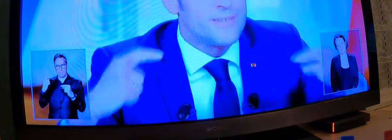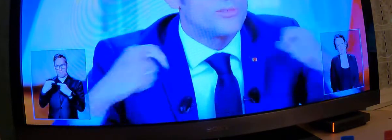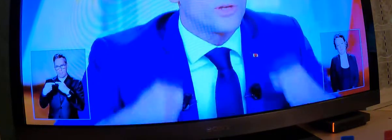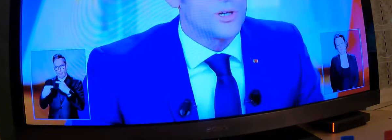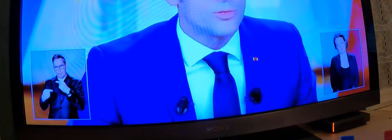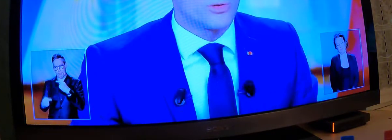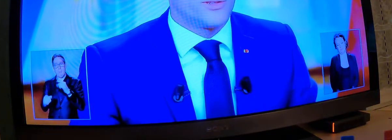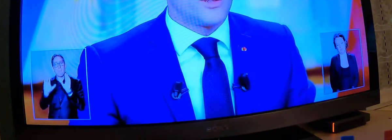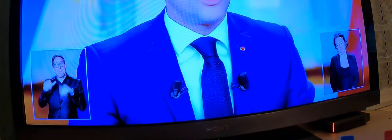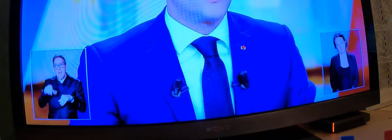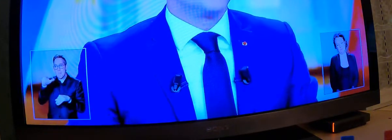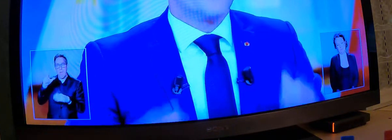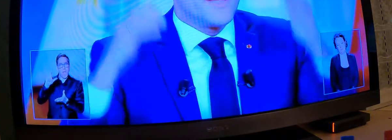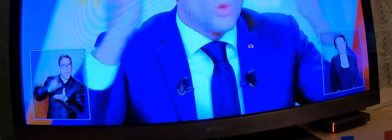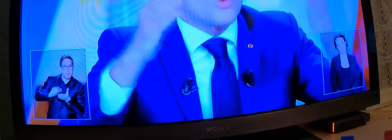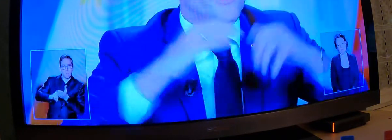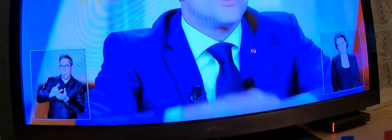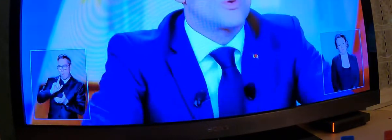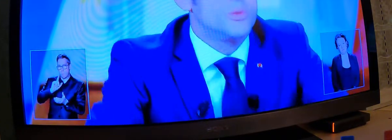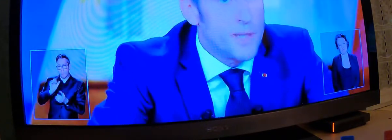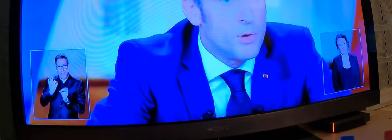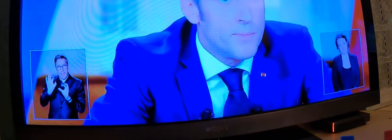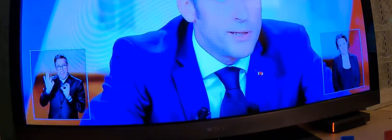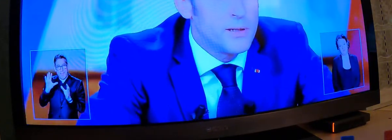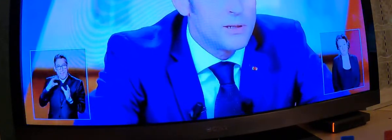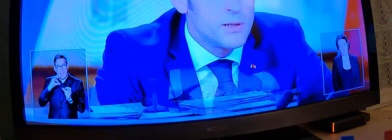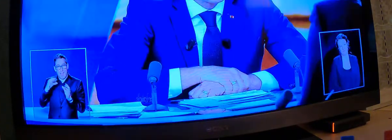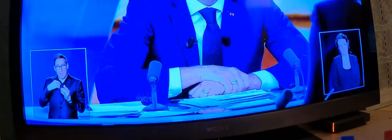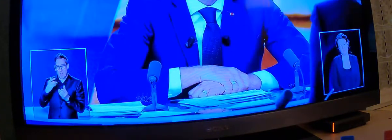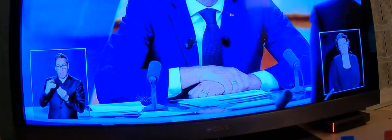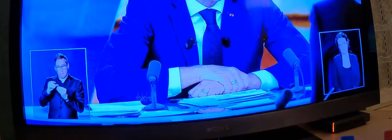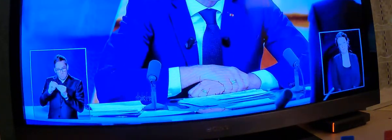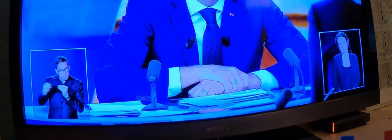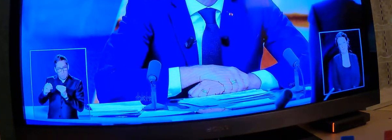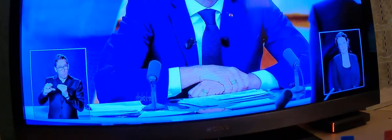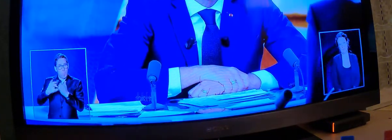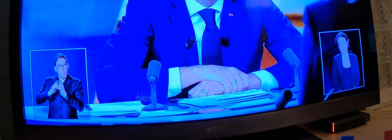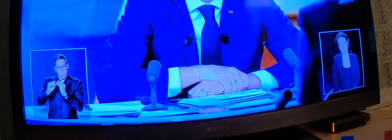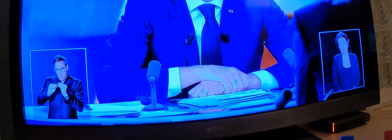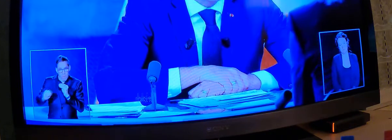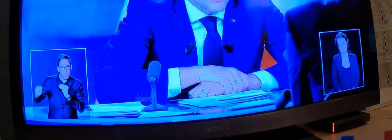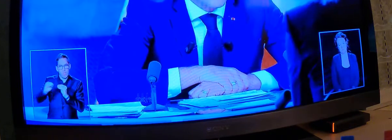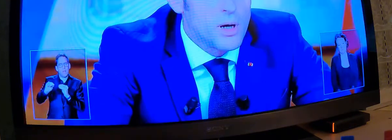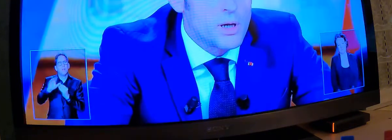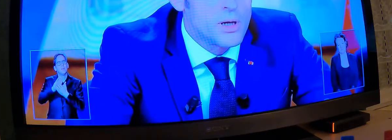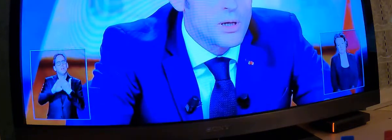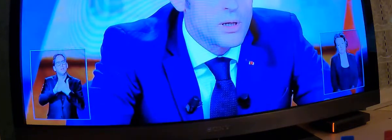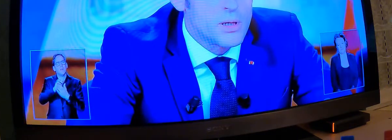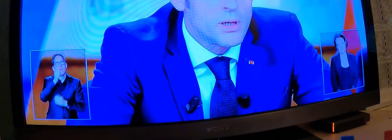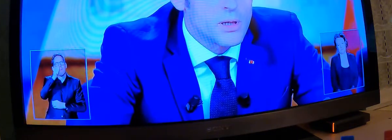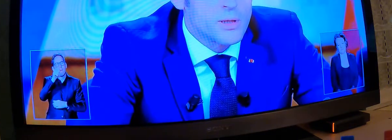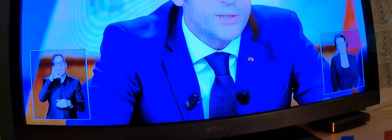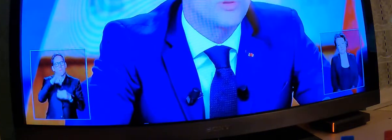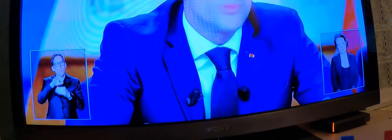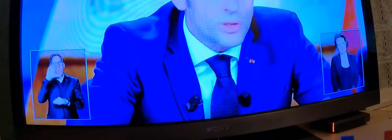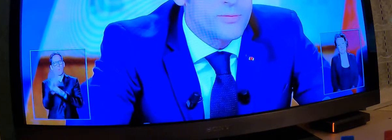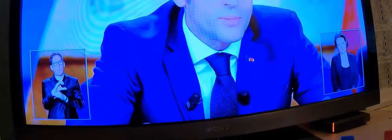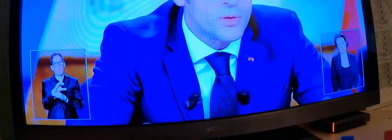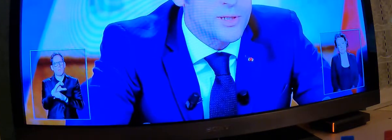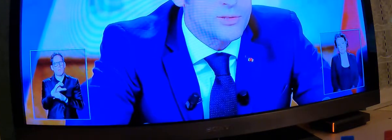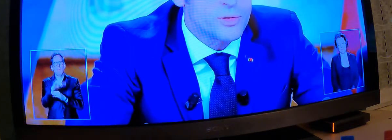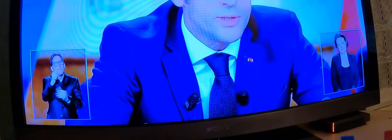voire des exonérations de cotisations. Mais le quoi qu'il en coûte, Madame Le Pen, vous avez voté contre, vous auriez fait quoi? Qu'est-ce